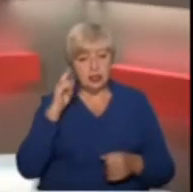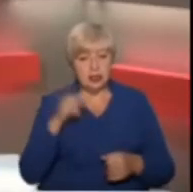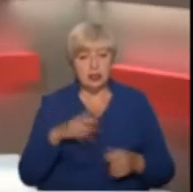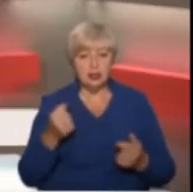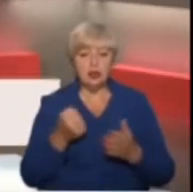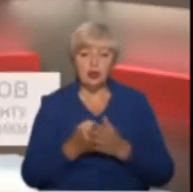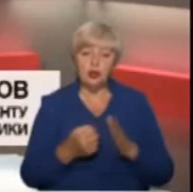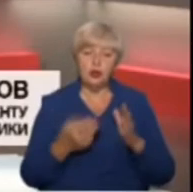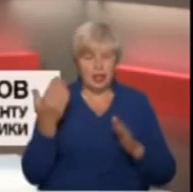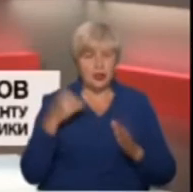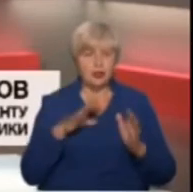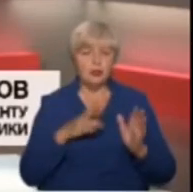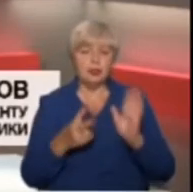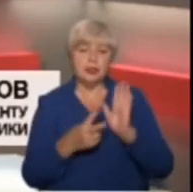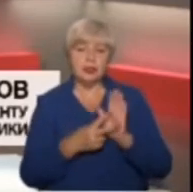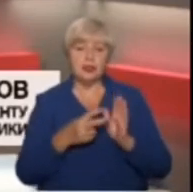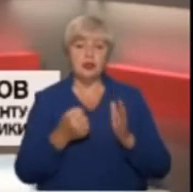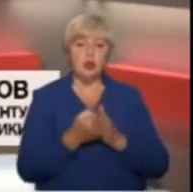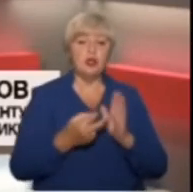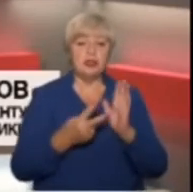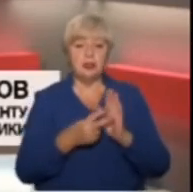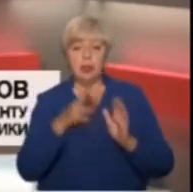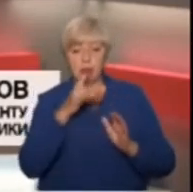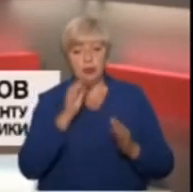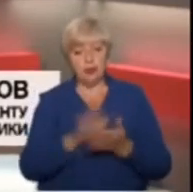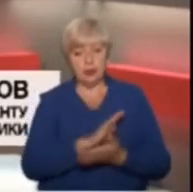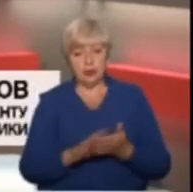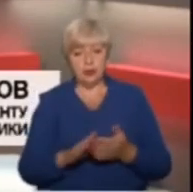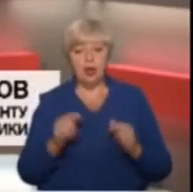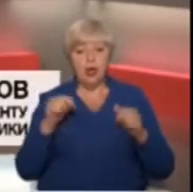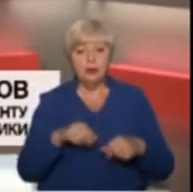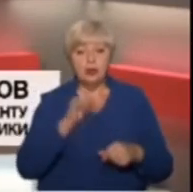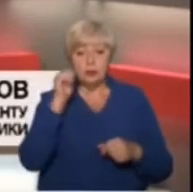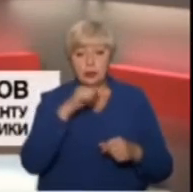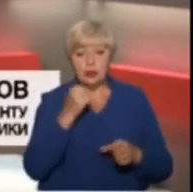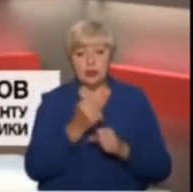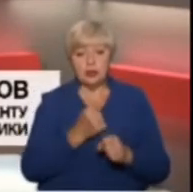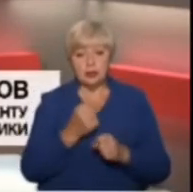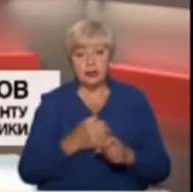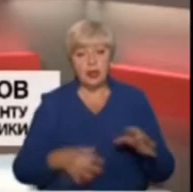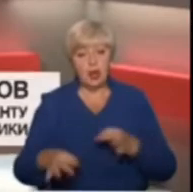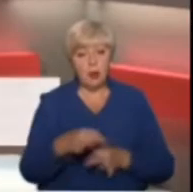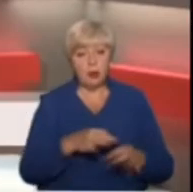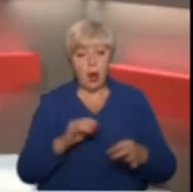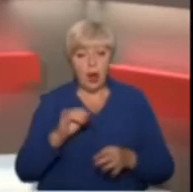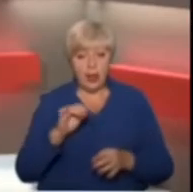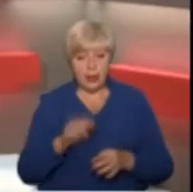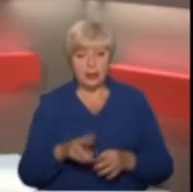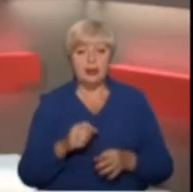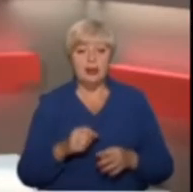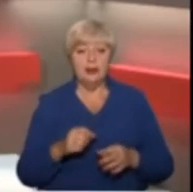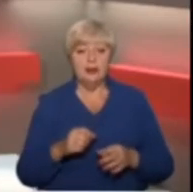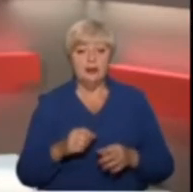їздити в електротранспорті безкоштовно, то у цьому році, у січні місяці, розробили такий проект, Дніпровська міська рада проголосувала